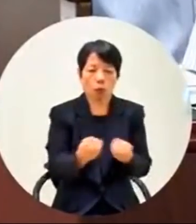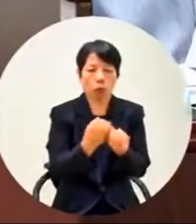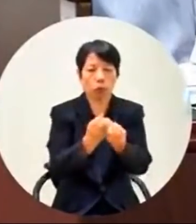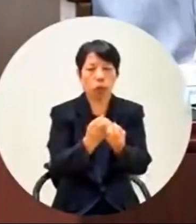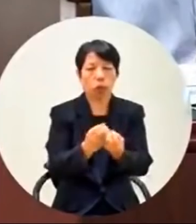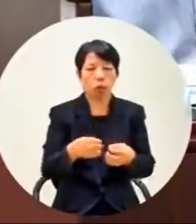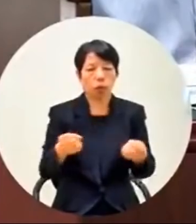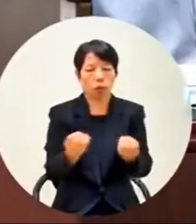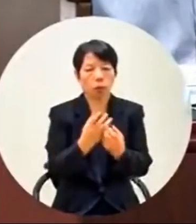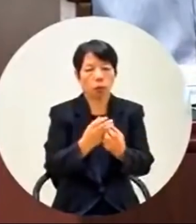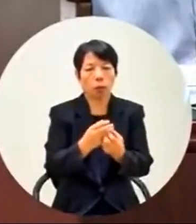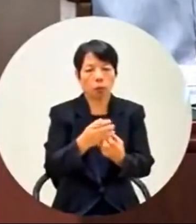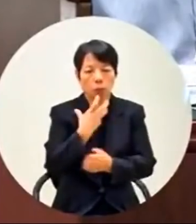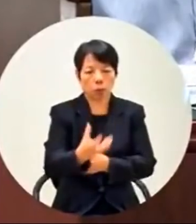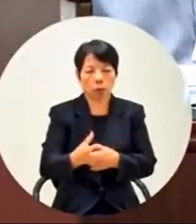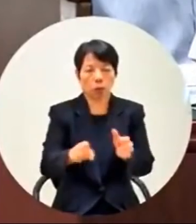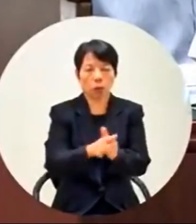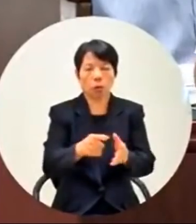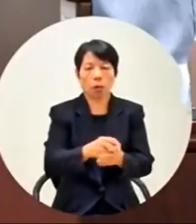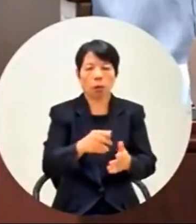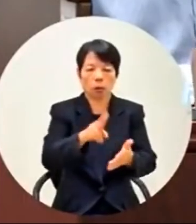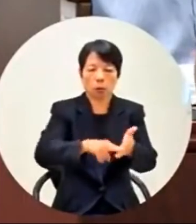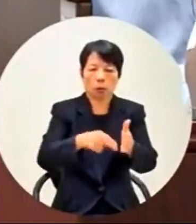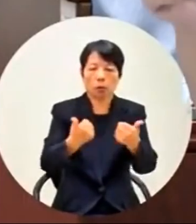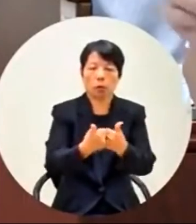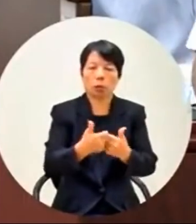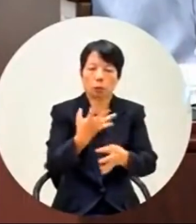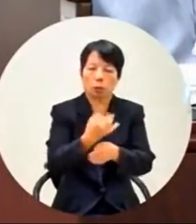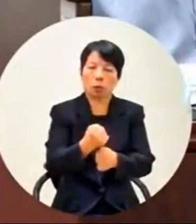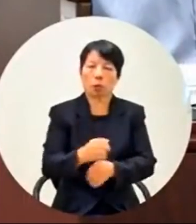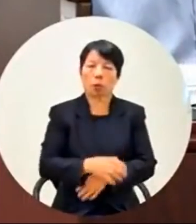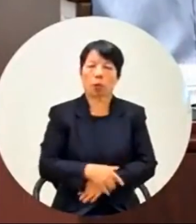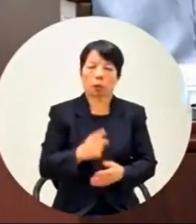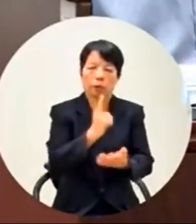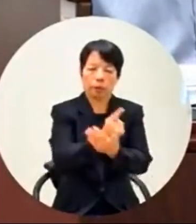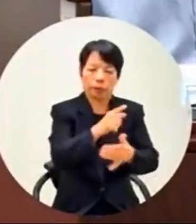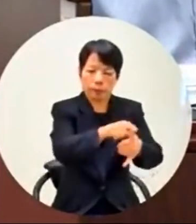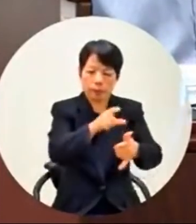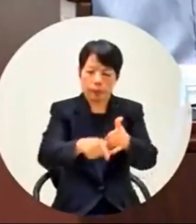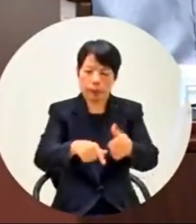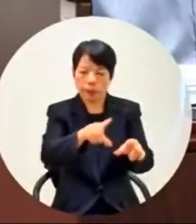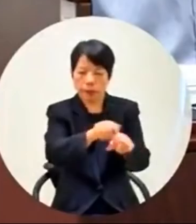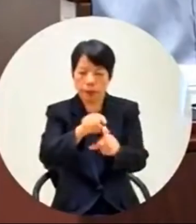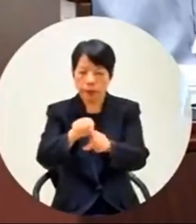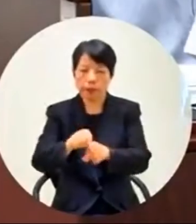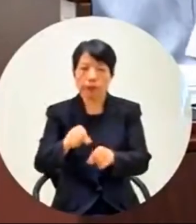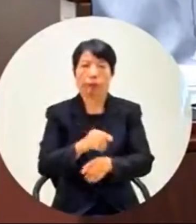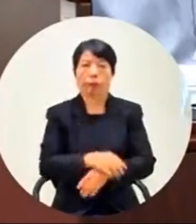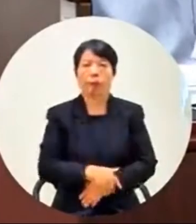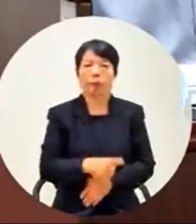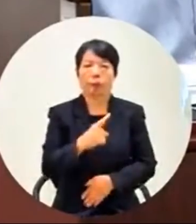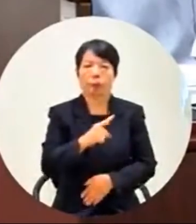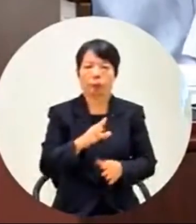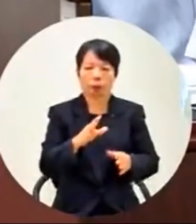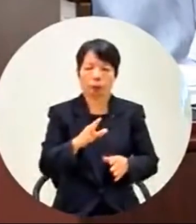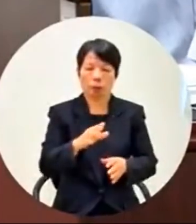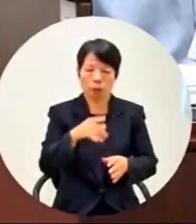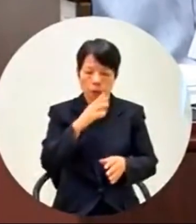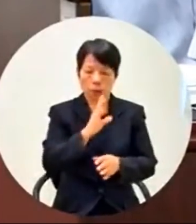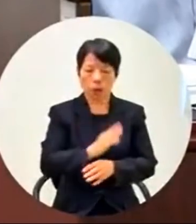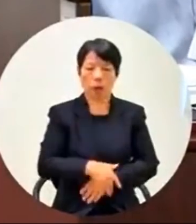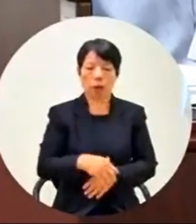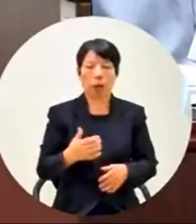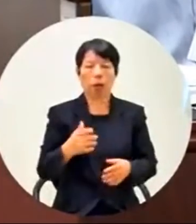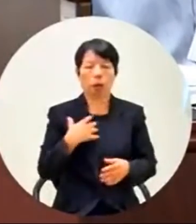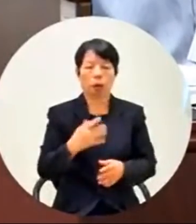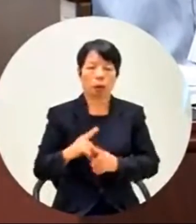明会，好不好？哪个时候？ 我们依照每一个案子，然后 你就说嘛，你就到当在我们